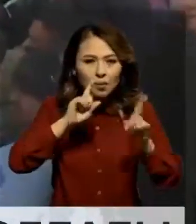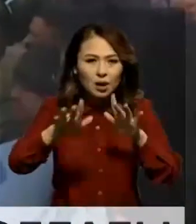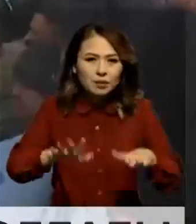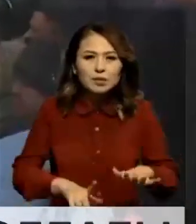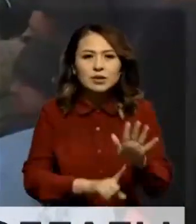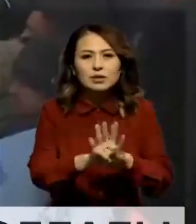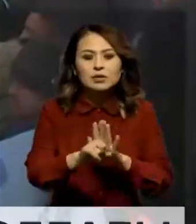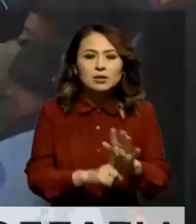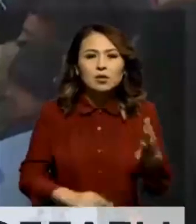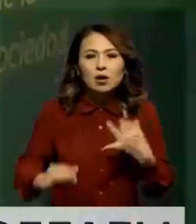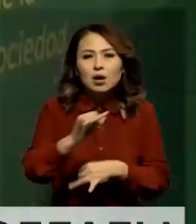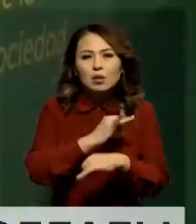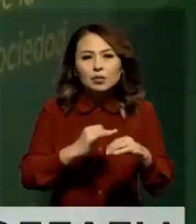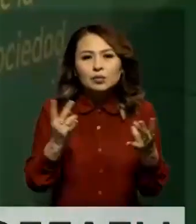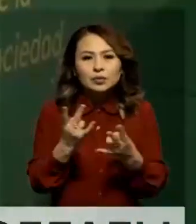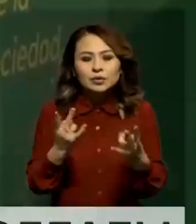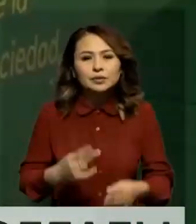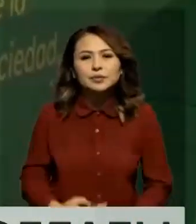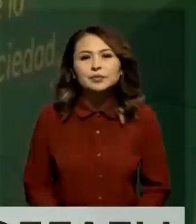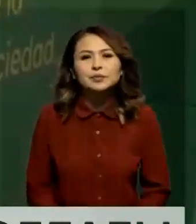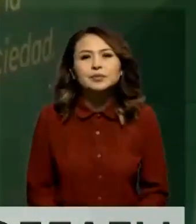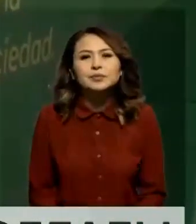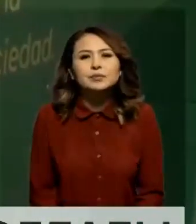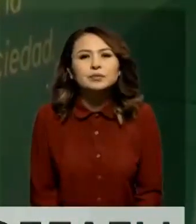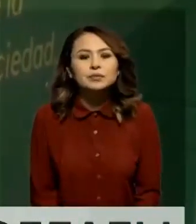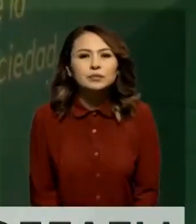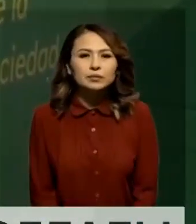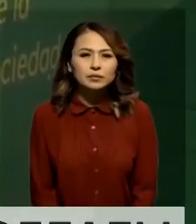ішінде парламент бастаманы талқылауға алуы тиіс.